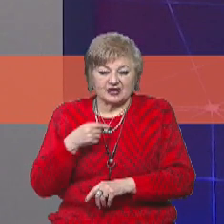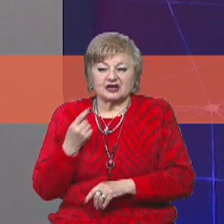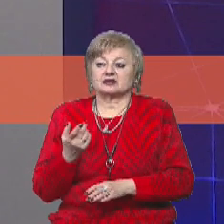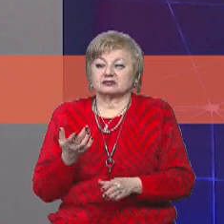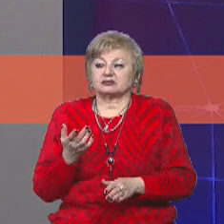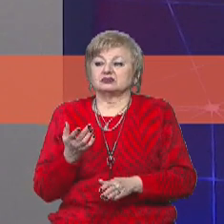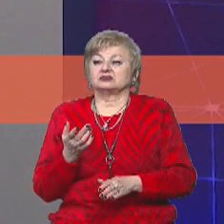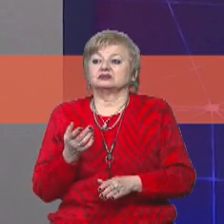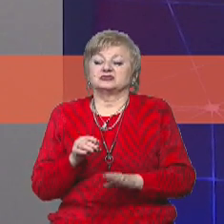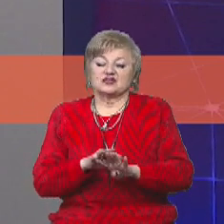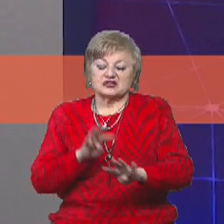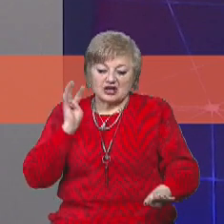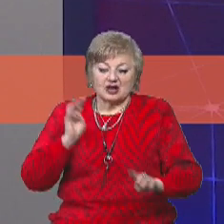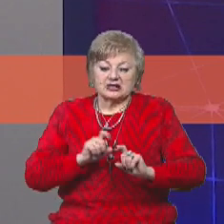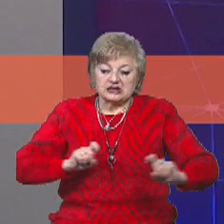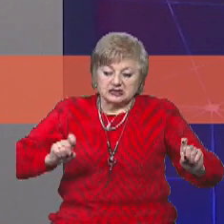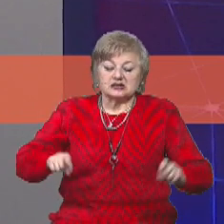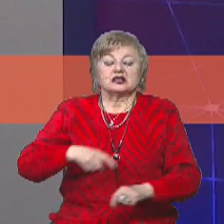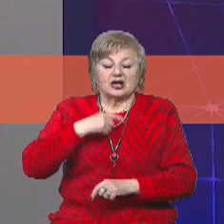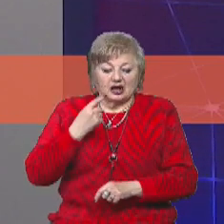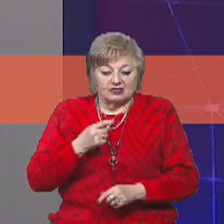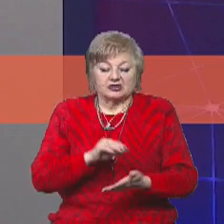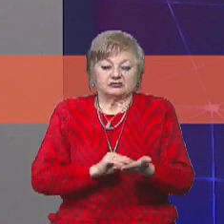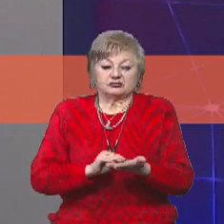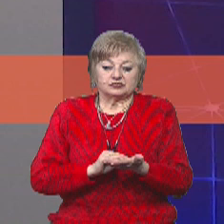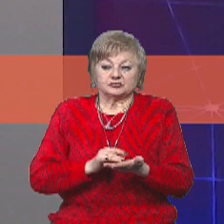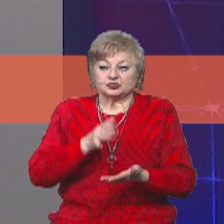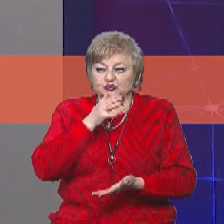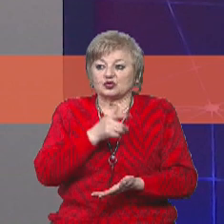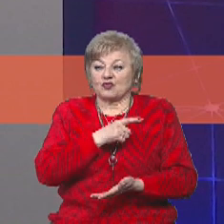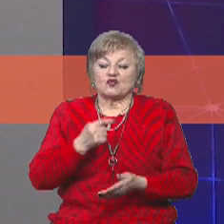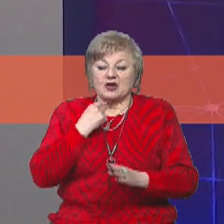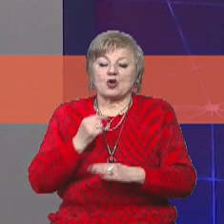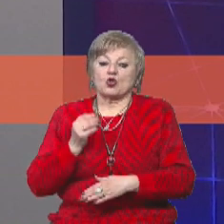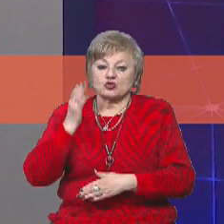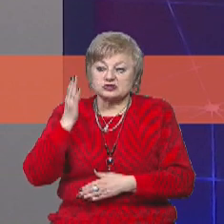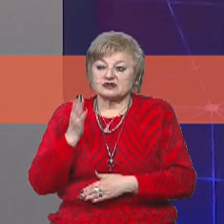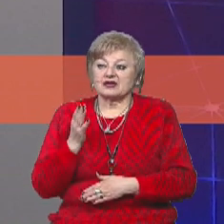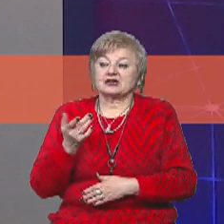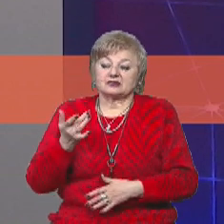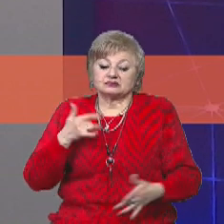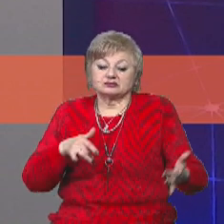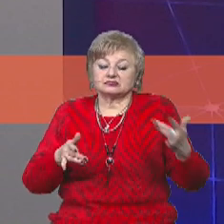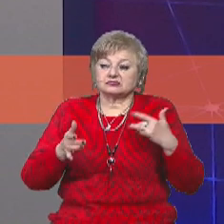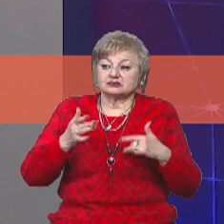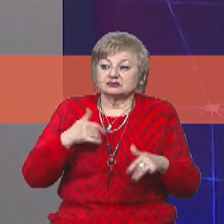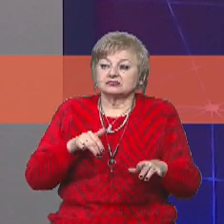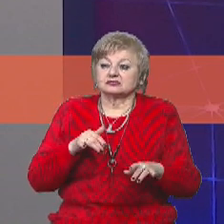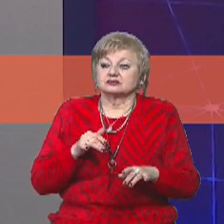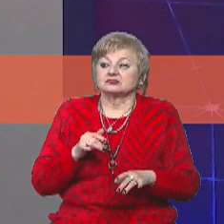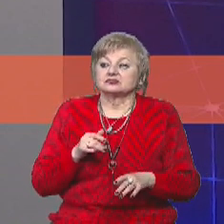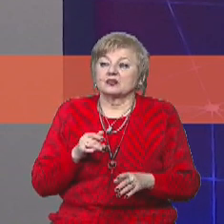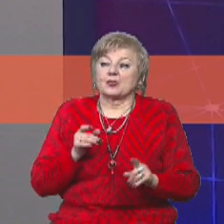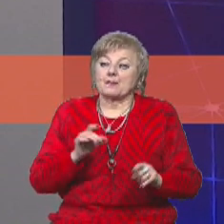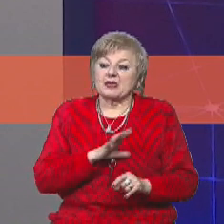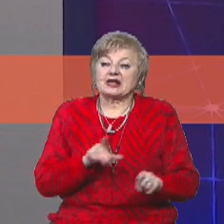екологічній, да? В залі засідань міської ради, під час голосування, да, відмови були, ну, такі відмовки,